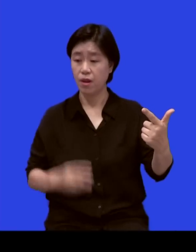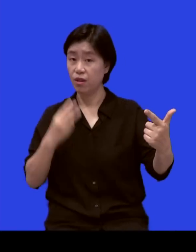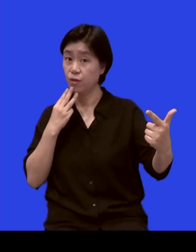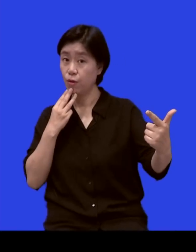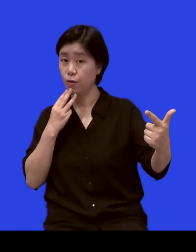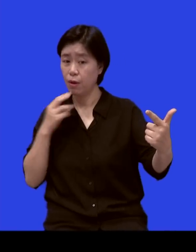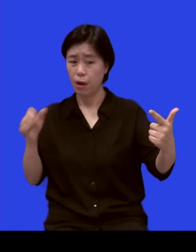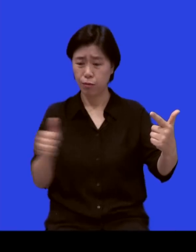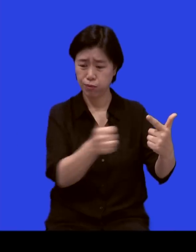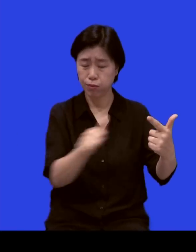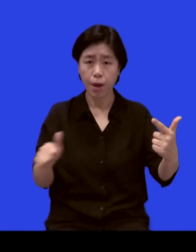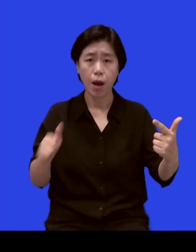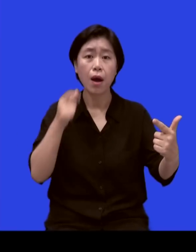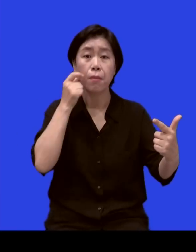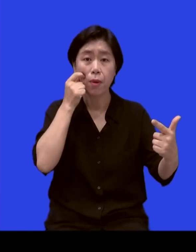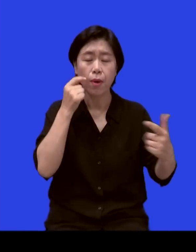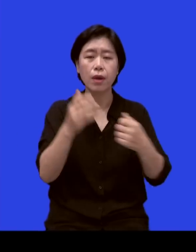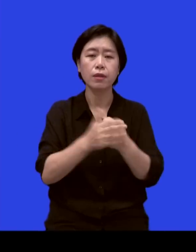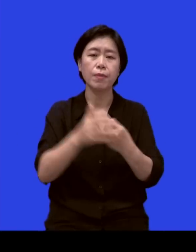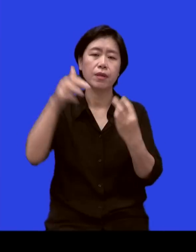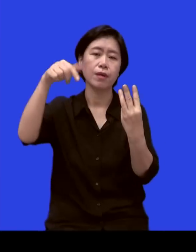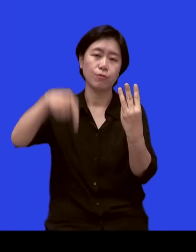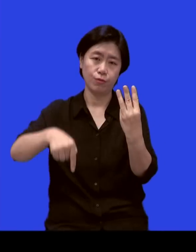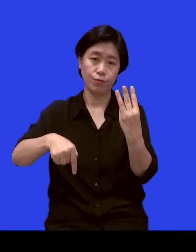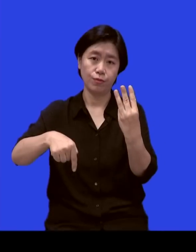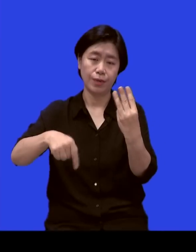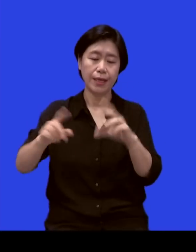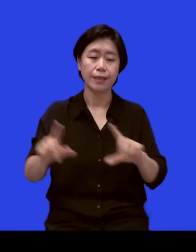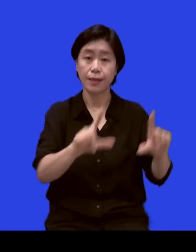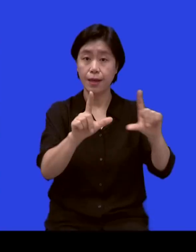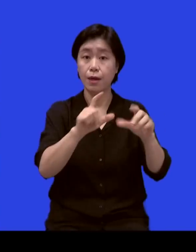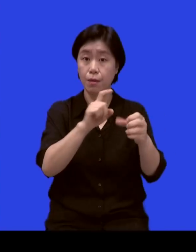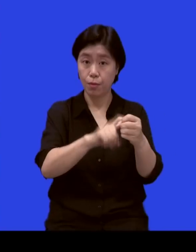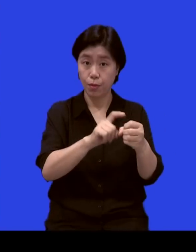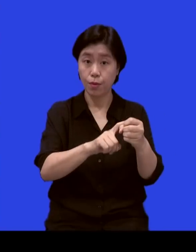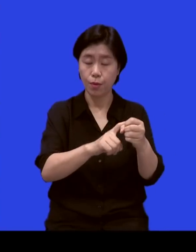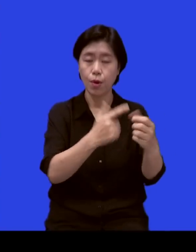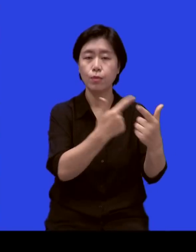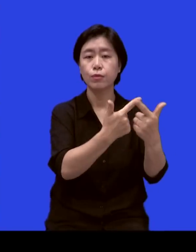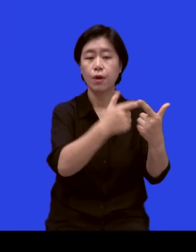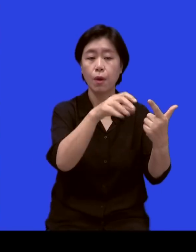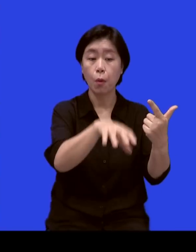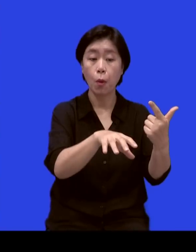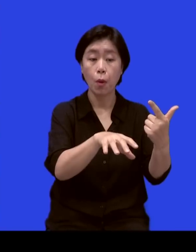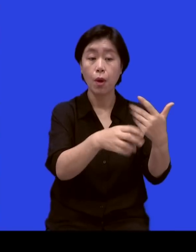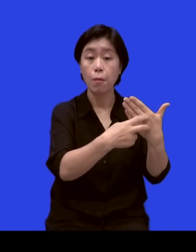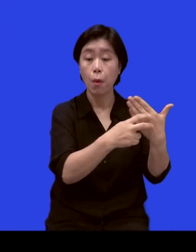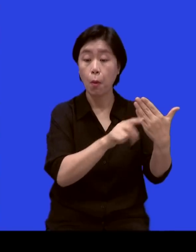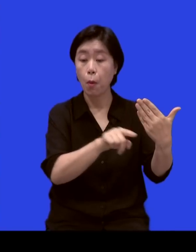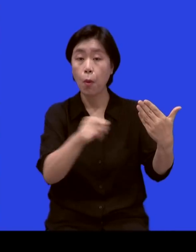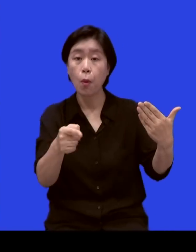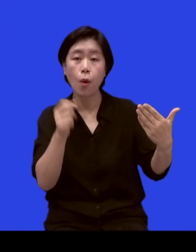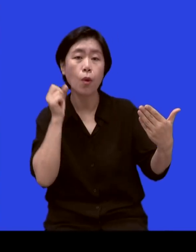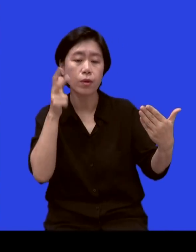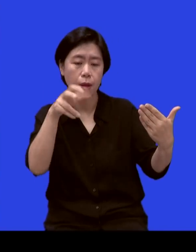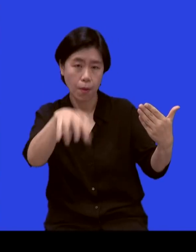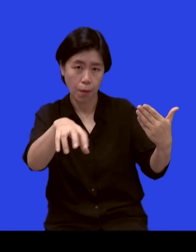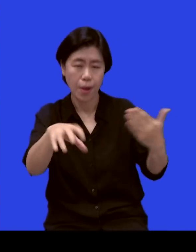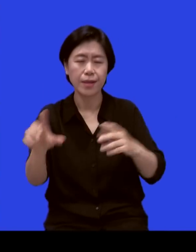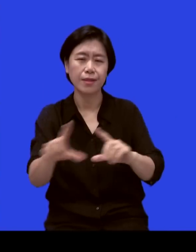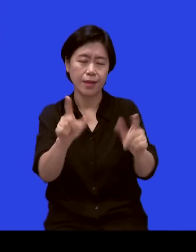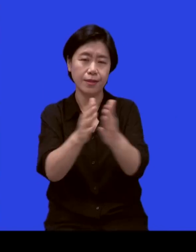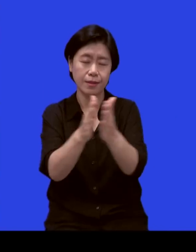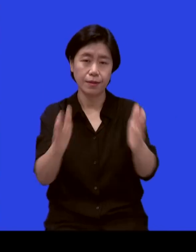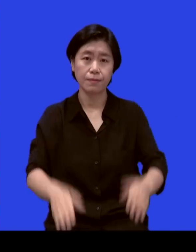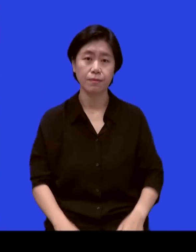이제 호텔을 잡고 예. 이제 병원을 이제 왔다 갔다 한 거예요. 3주 동안 계속. 네, 왜냐면 이제 시간이 거기는 이제